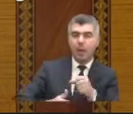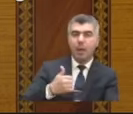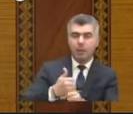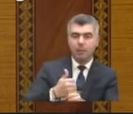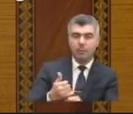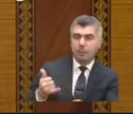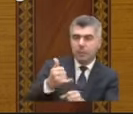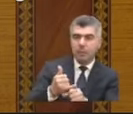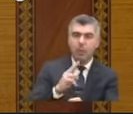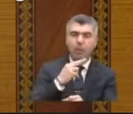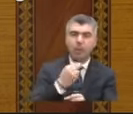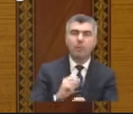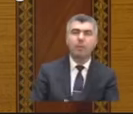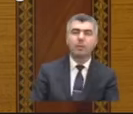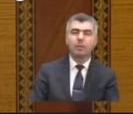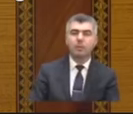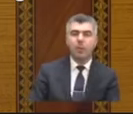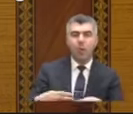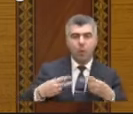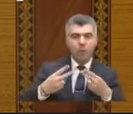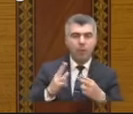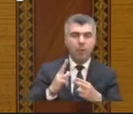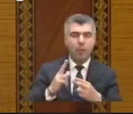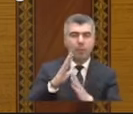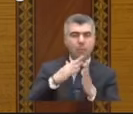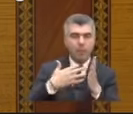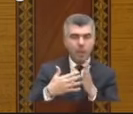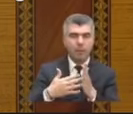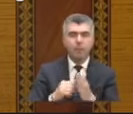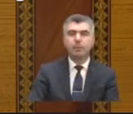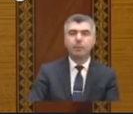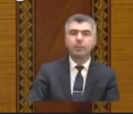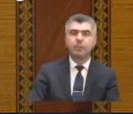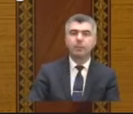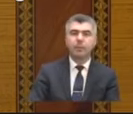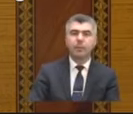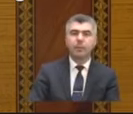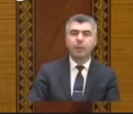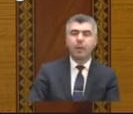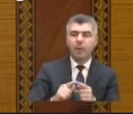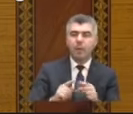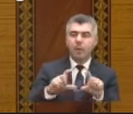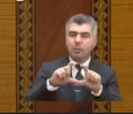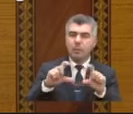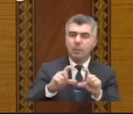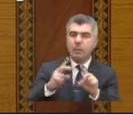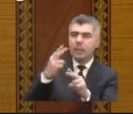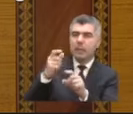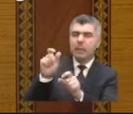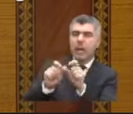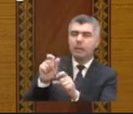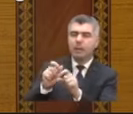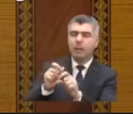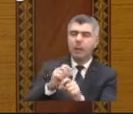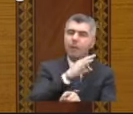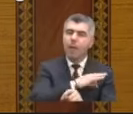دخلنا الحكومه بدينا البرنامج، قلنا لهم الله يخليكم اعطيونا لا باز دو دوني شكون هاد الناس اللي